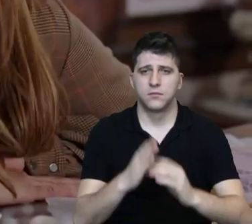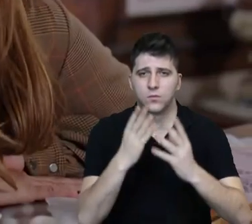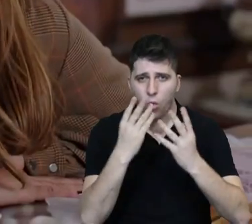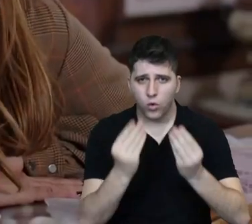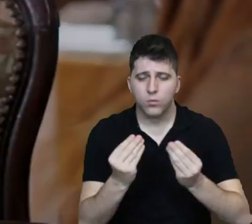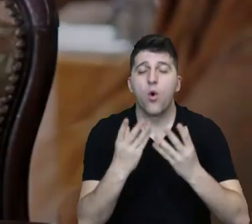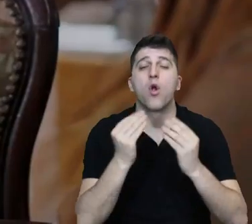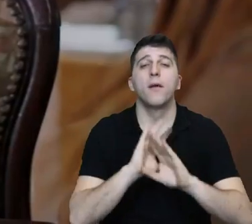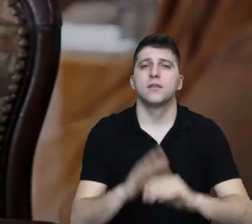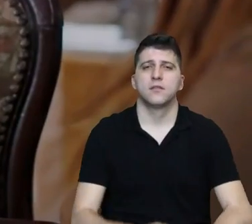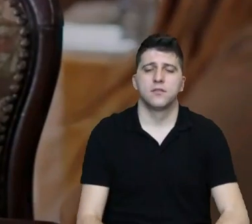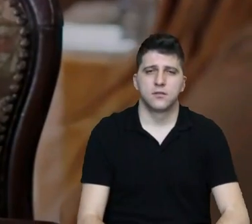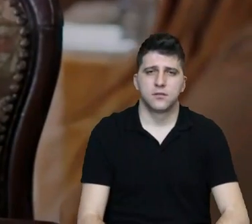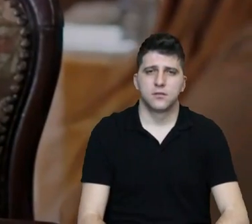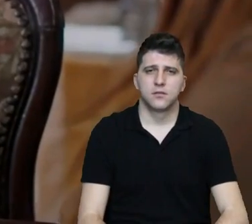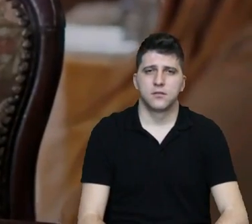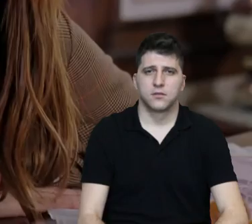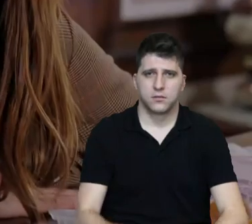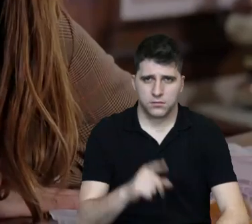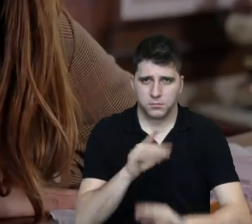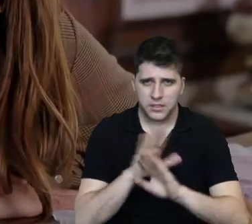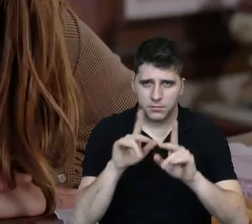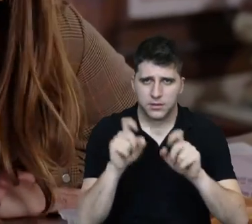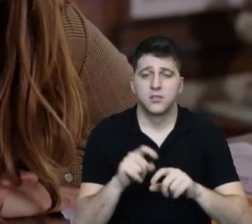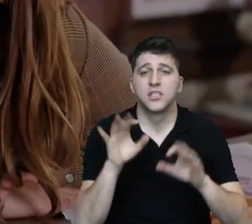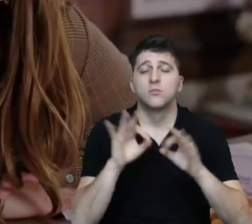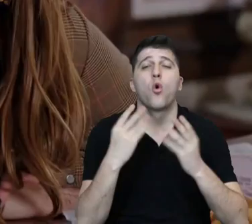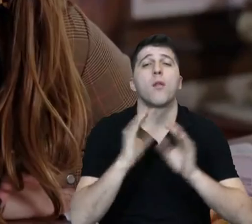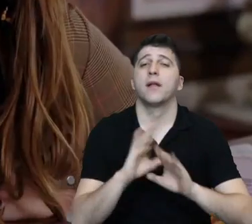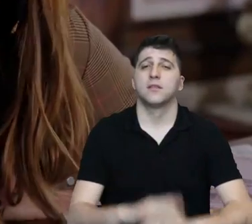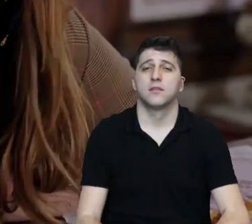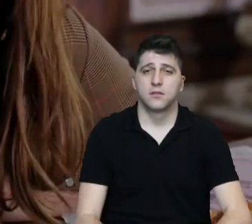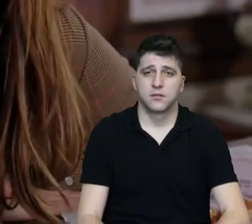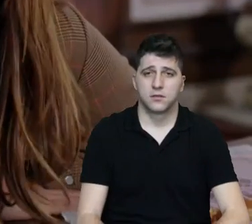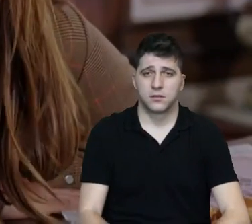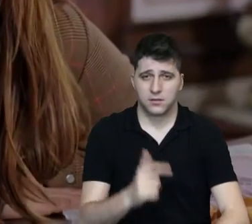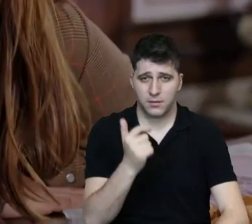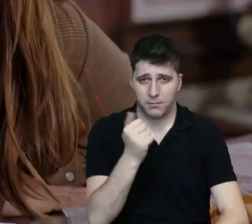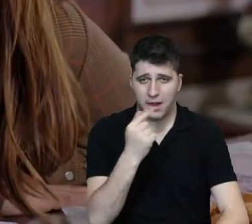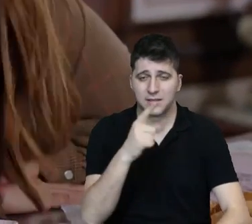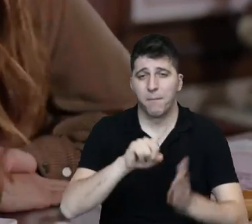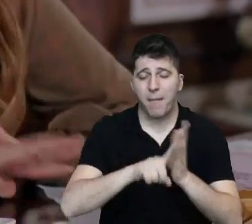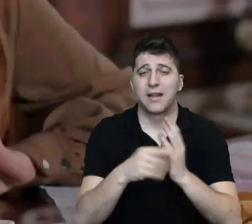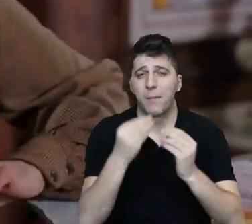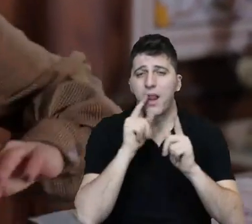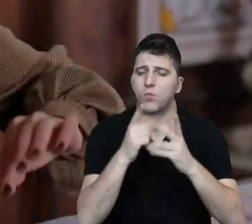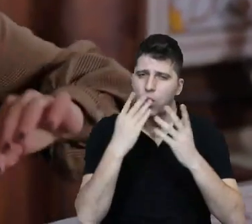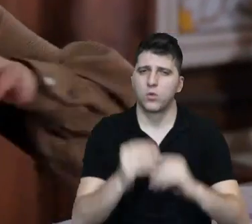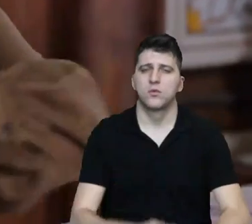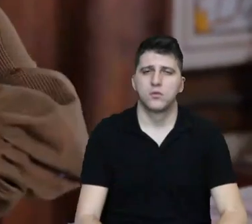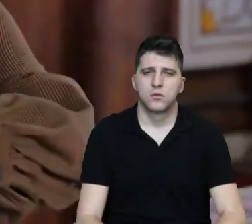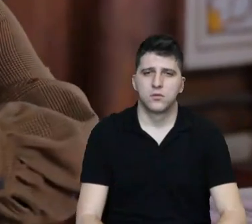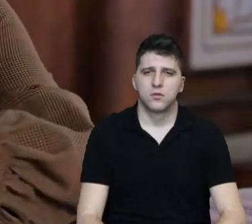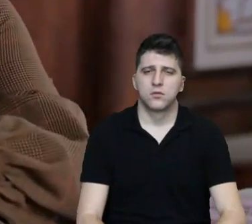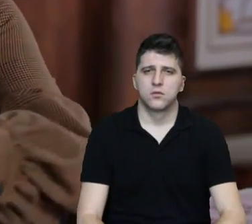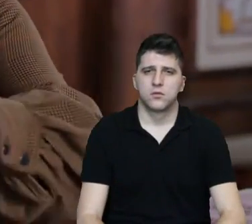Olmadı. Bu kuhuma. Şimdi de olmadı. Birazcık da reçel yemen lazım. Olur.